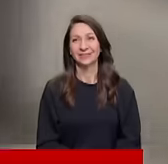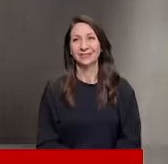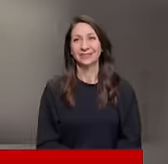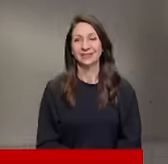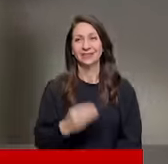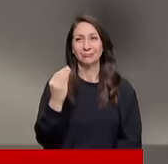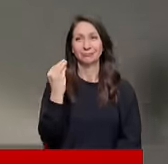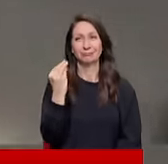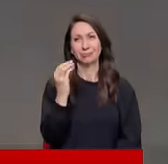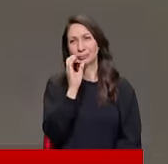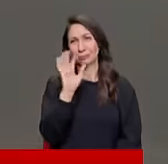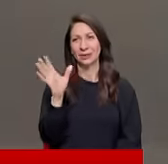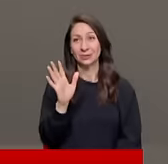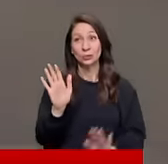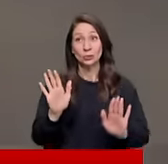Tamam.